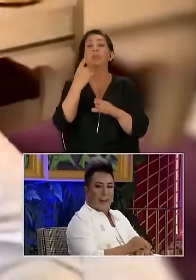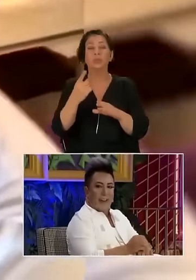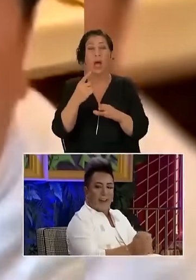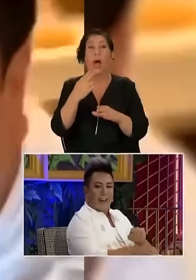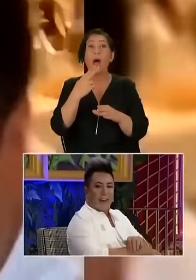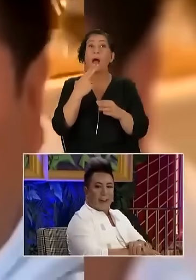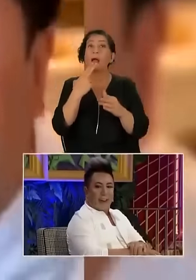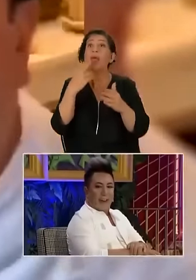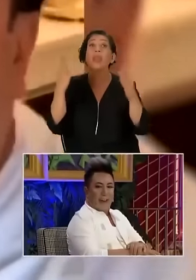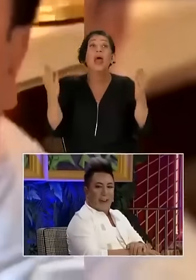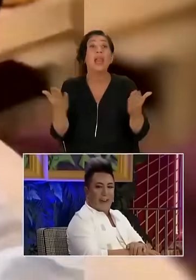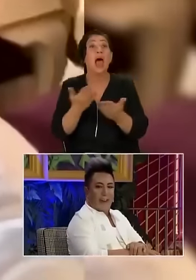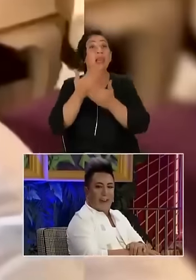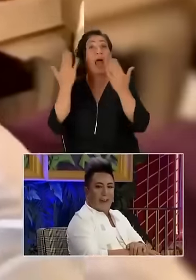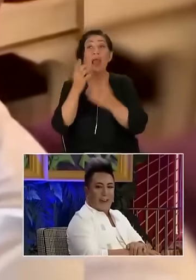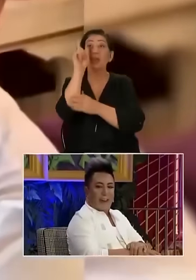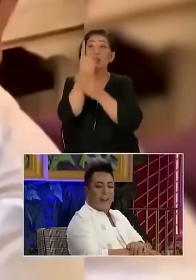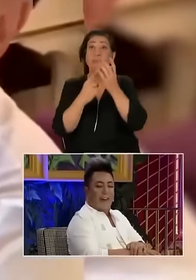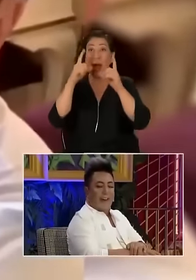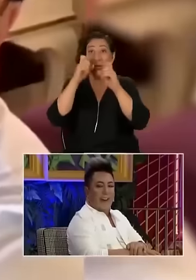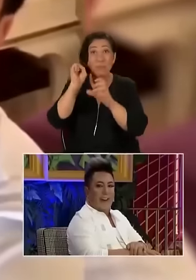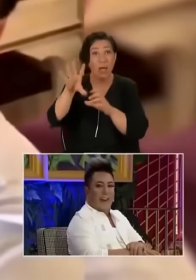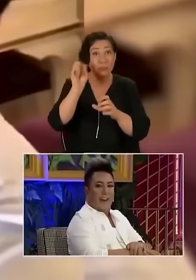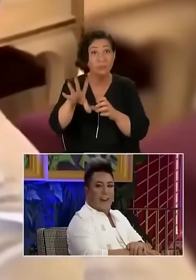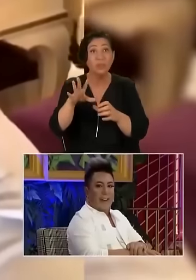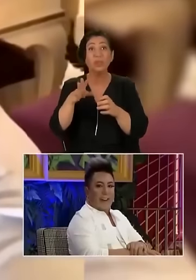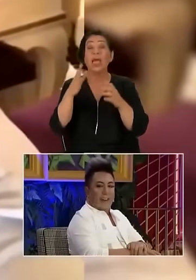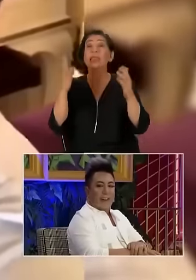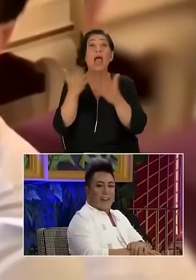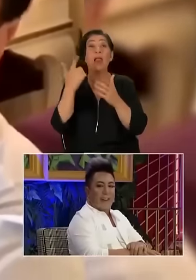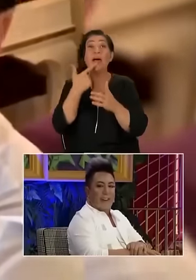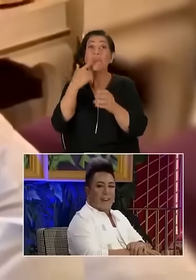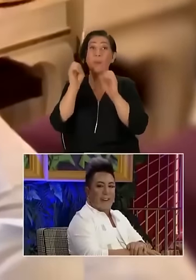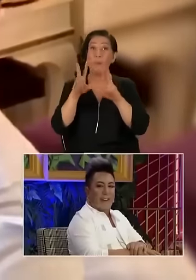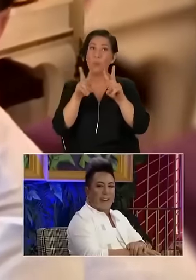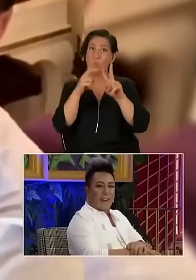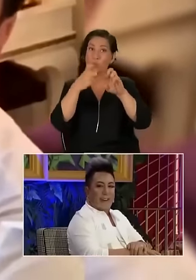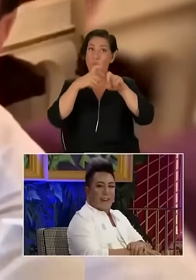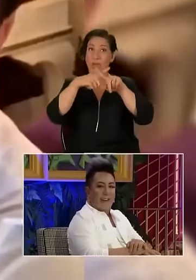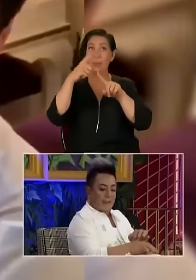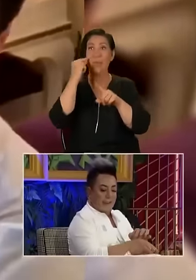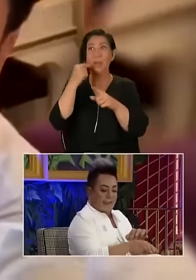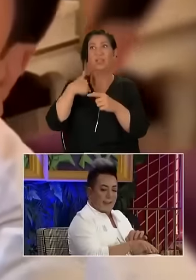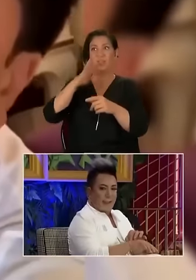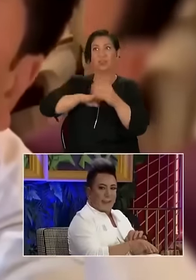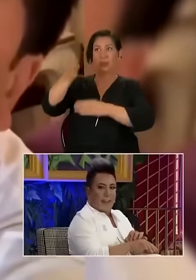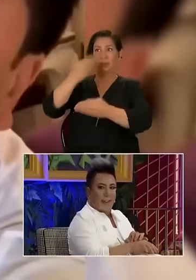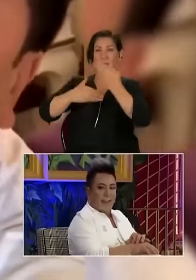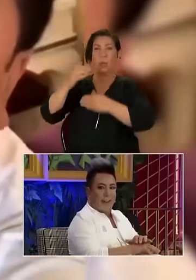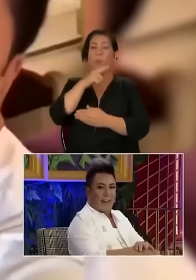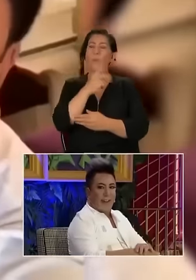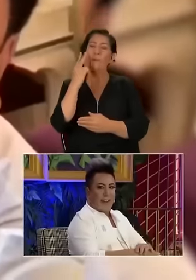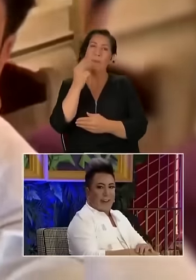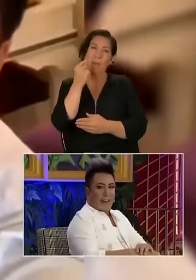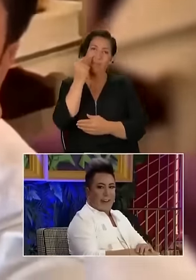Allah'ım kadınlara neler, ne çıplak resimler atmış, ne yazılar atmış. Murat Bey, bana şikayette bulundular. Murat Bey, bir